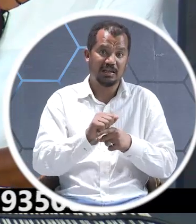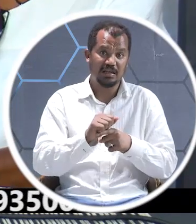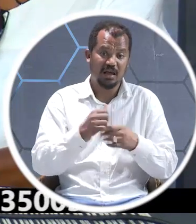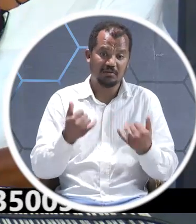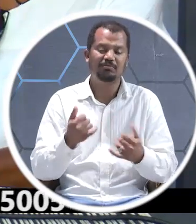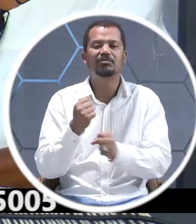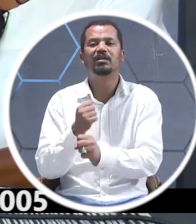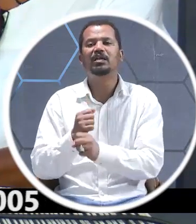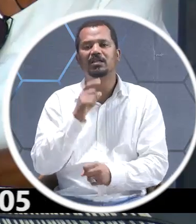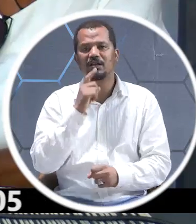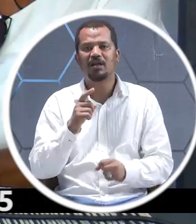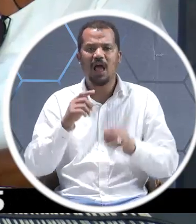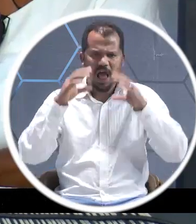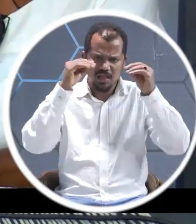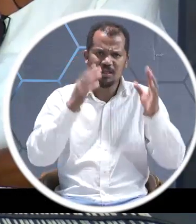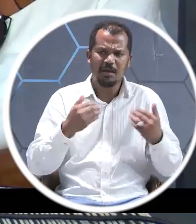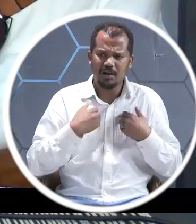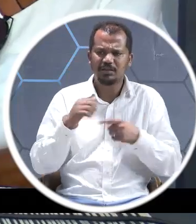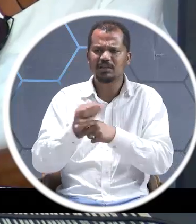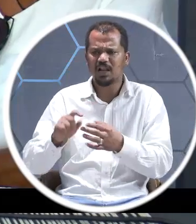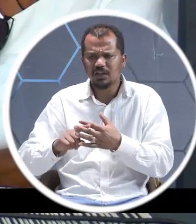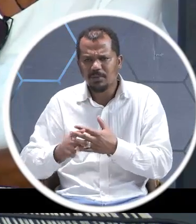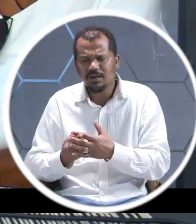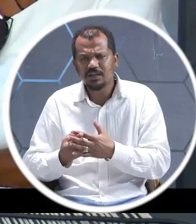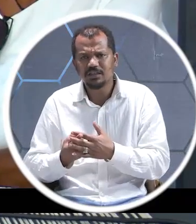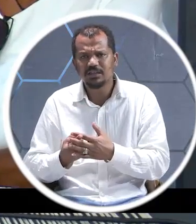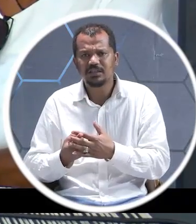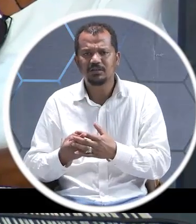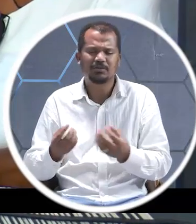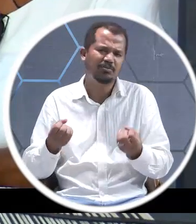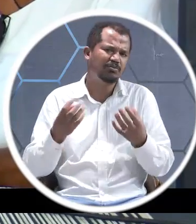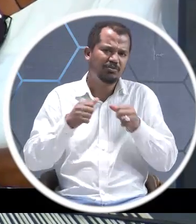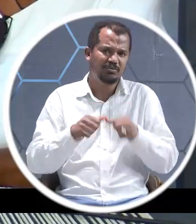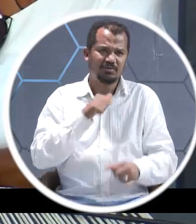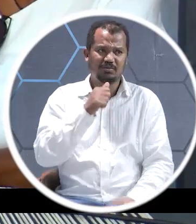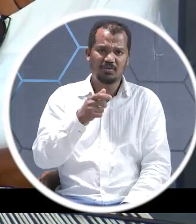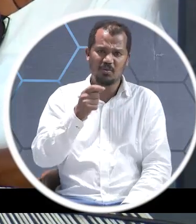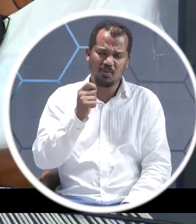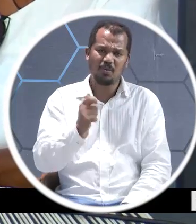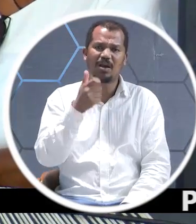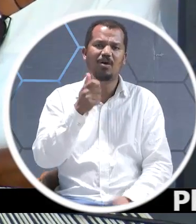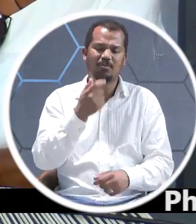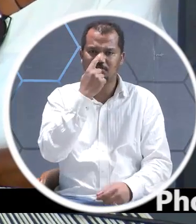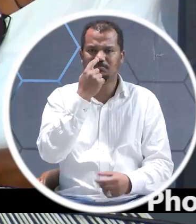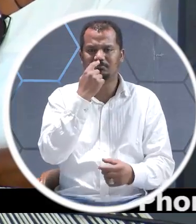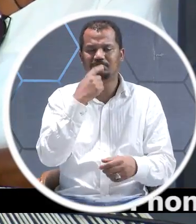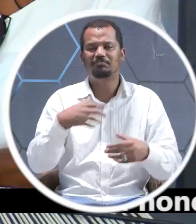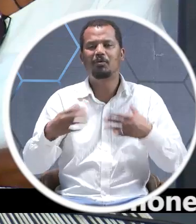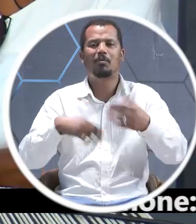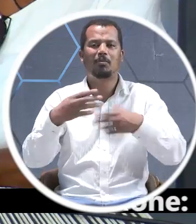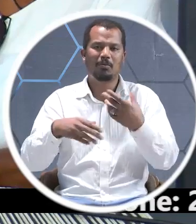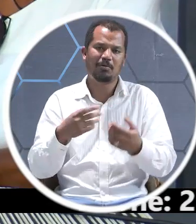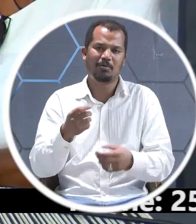ስልጣናው ነው ስልጣናን አሁን እየሰራን ስልጣናው ባለበት ወዲያው ስልጣናውን ጀመር ብዙም አልቆየንም ወዲያው ነው እንትን የለመርነው